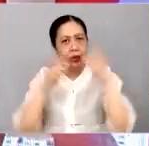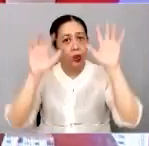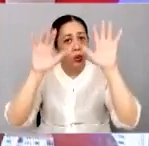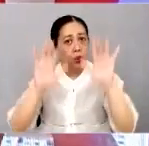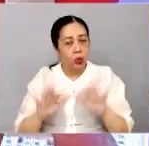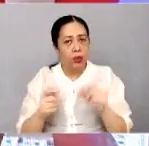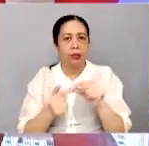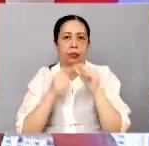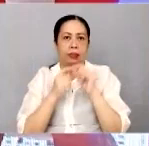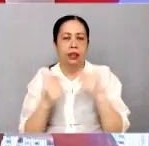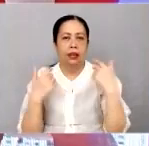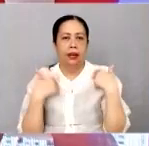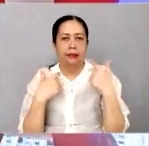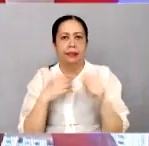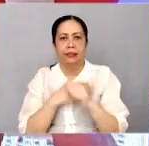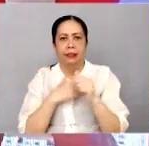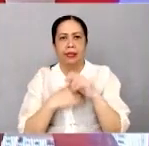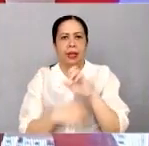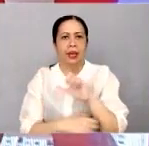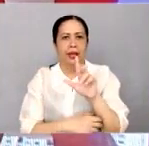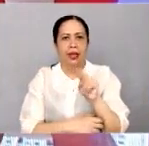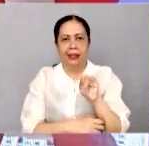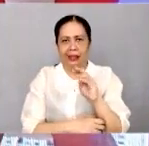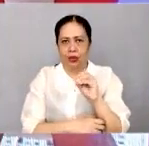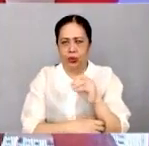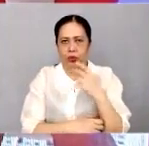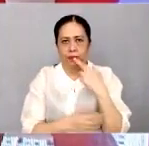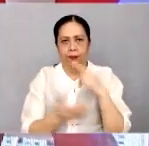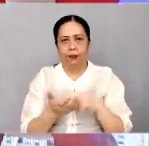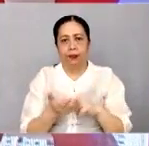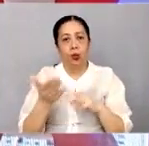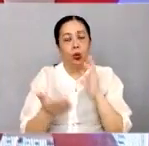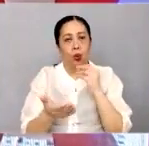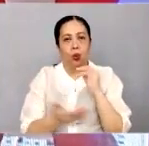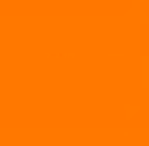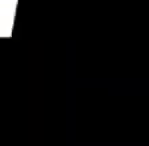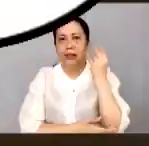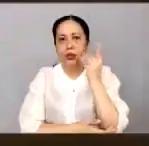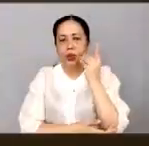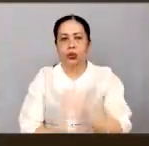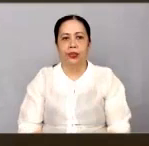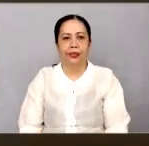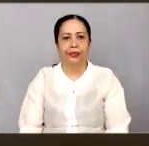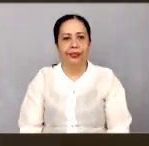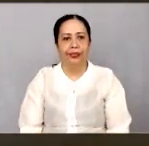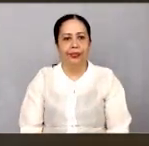lalo't nagbabadya na ang El Nino. Nasa frontline ng balitang yan, si Jenny Dongon.